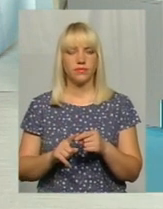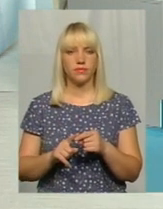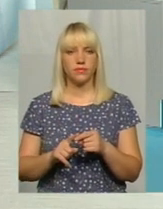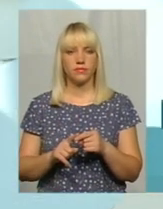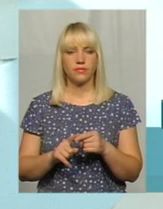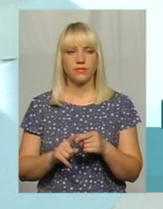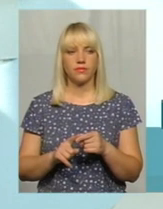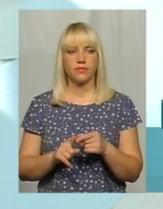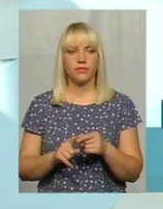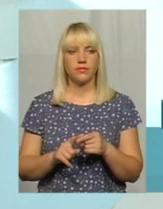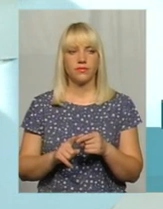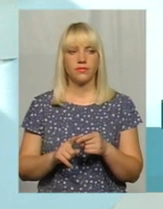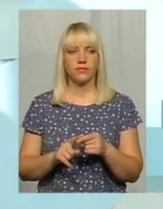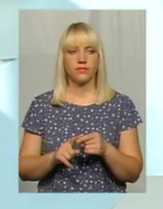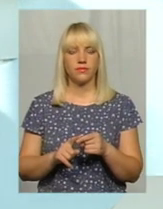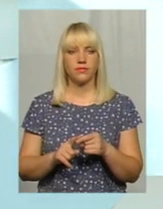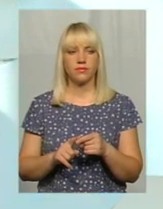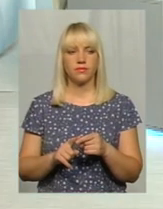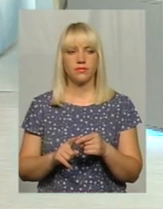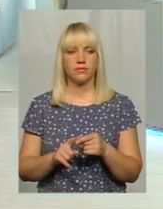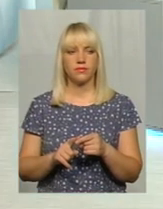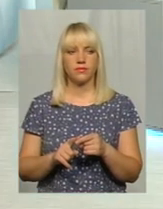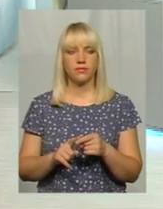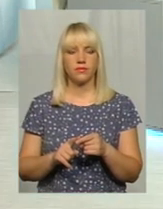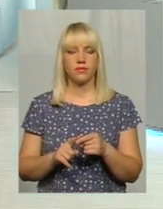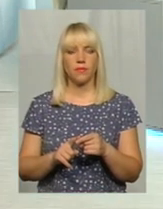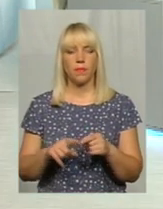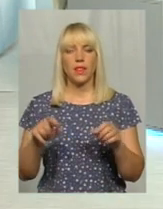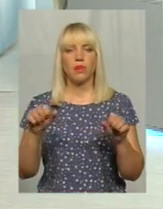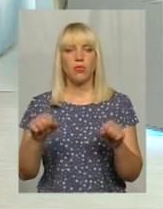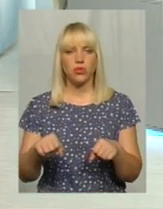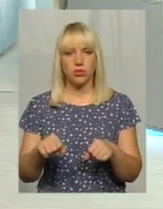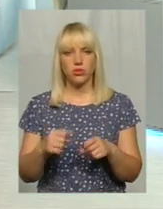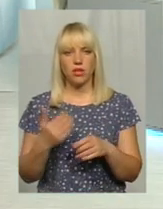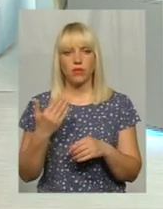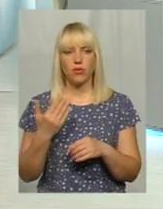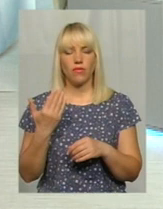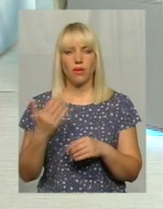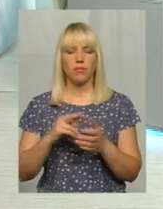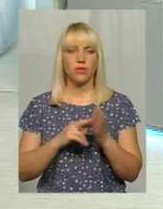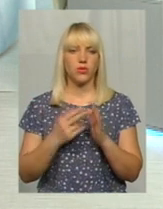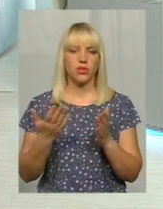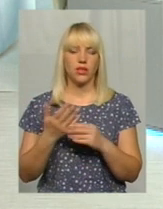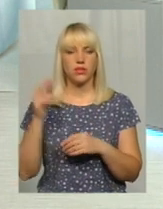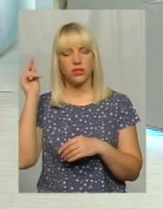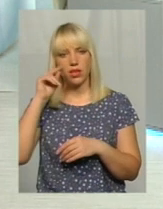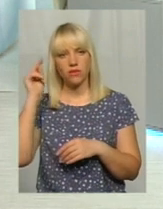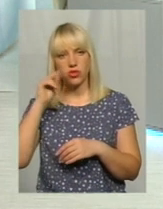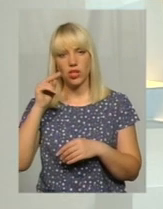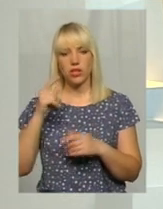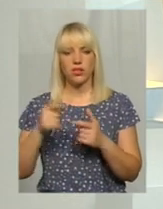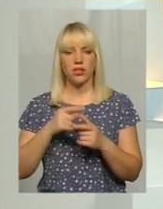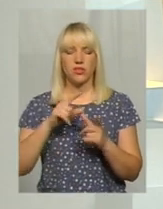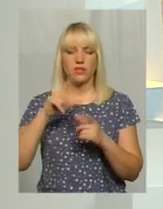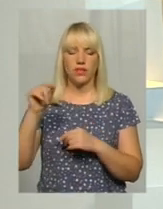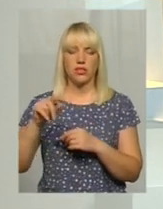мірі готовності проєкту цього. І, можливо, чи не плануєте ви там якісь навчання, виїзди, там запозичення